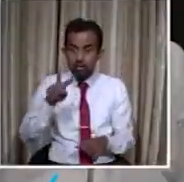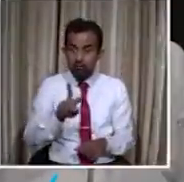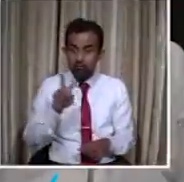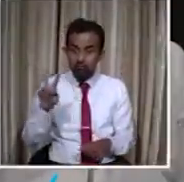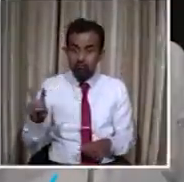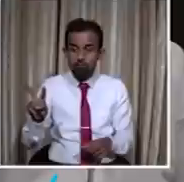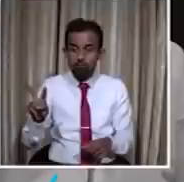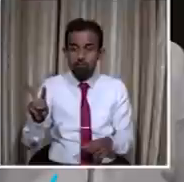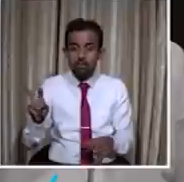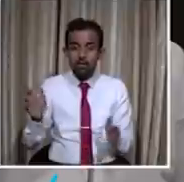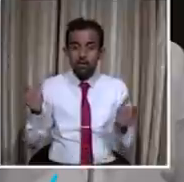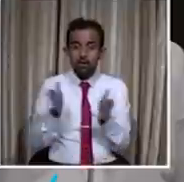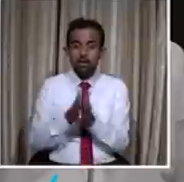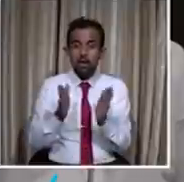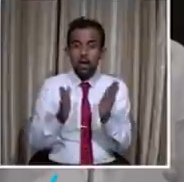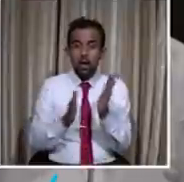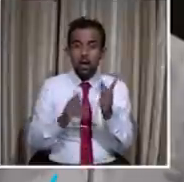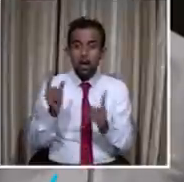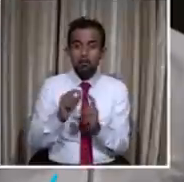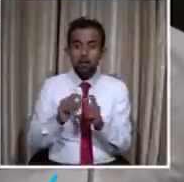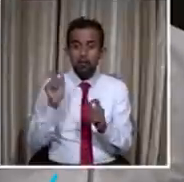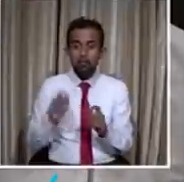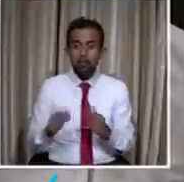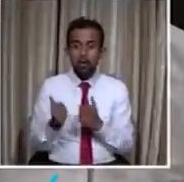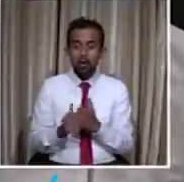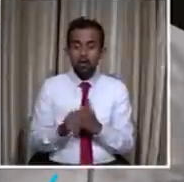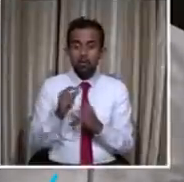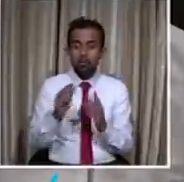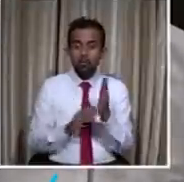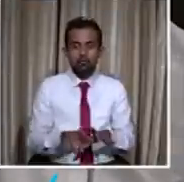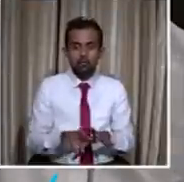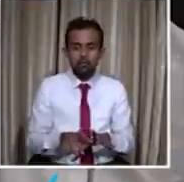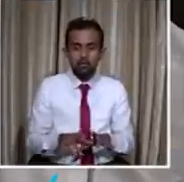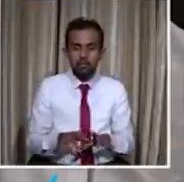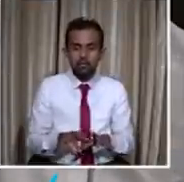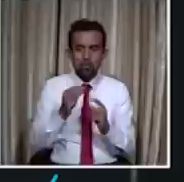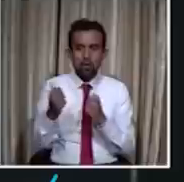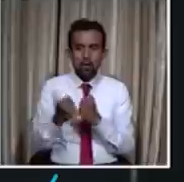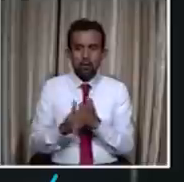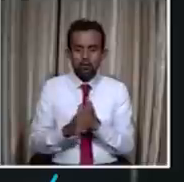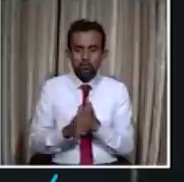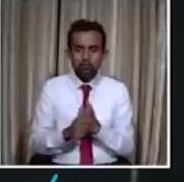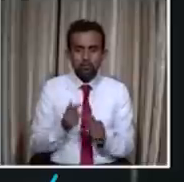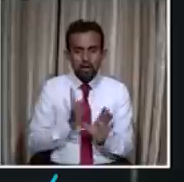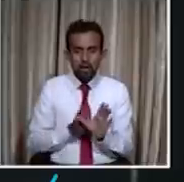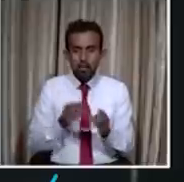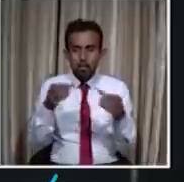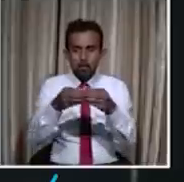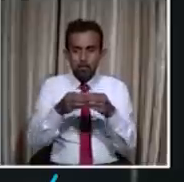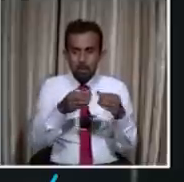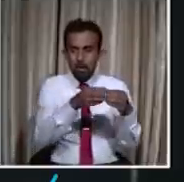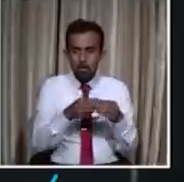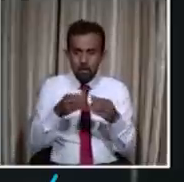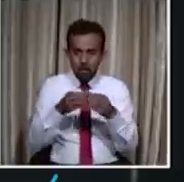දෙනෙක් සමන්විත ඇමති මණ්ඩලය පත් කිරීමට සූදානම් වෙනවා මන්ත්‍රීවරු බිලිබාගෙන. ගේම් එපා. හැම පක්ෂයක්ම නියෝජනය